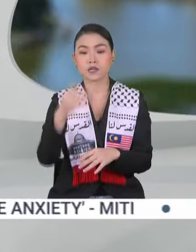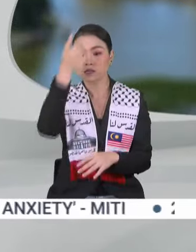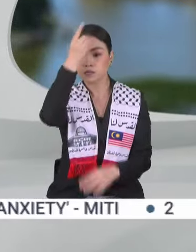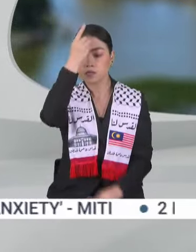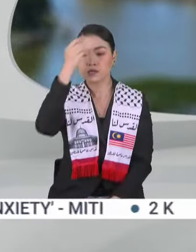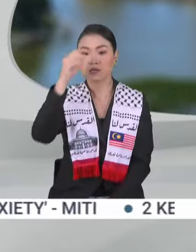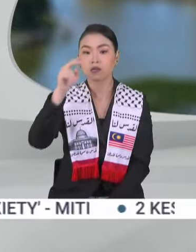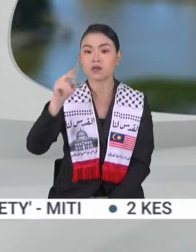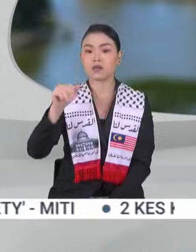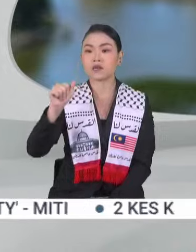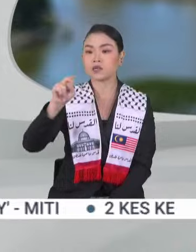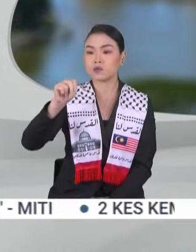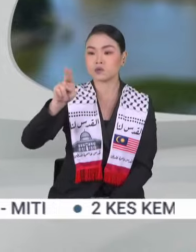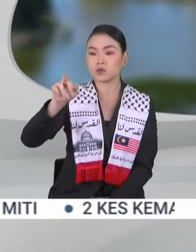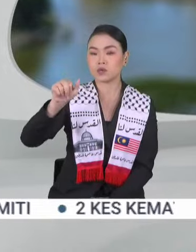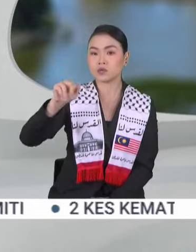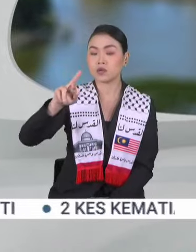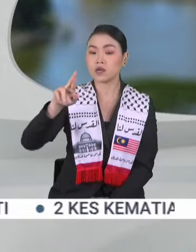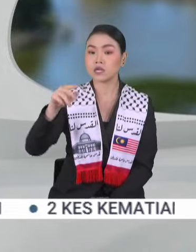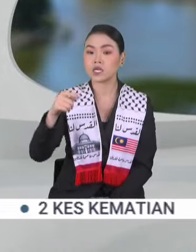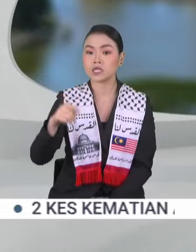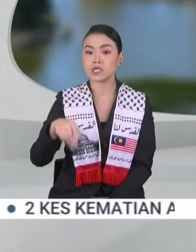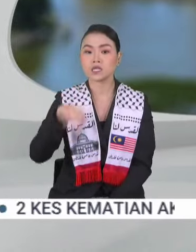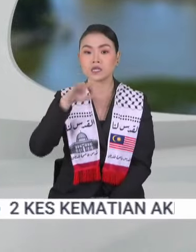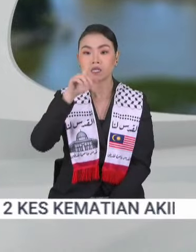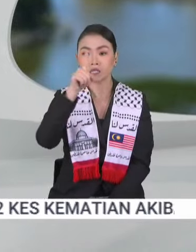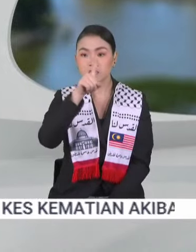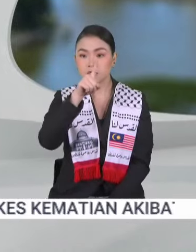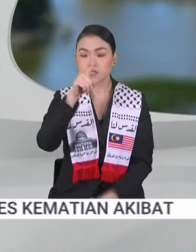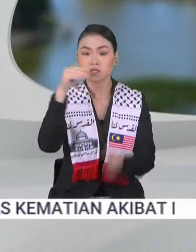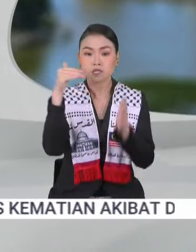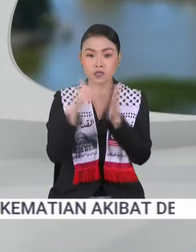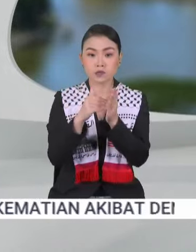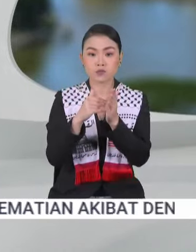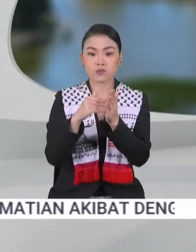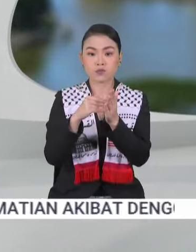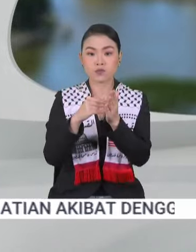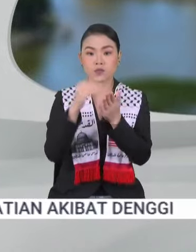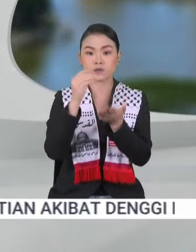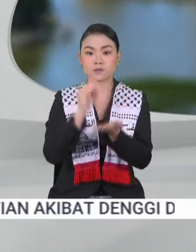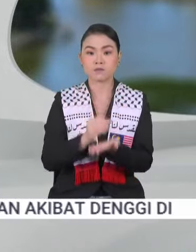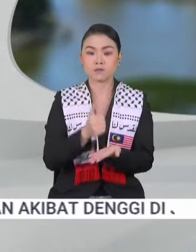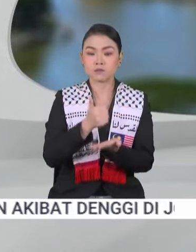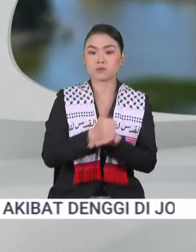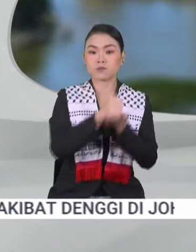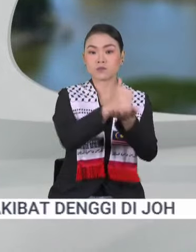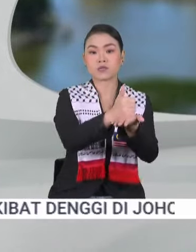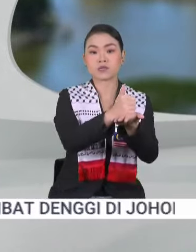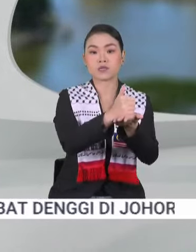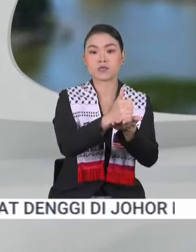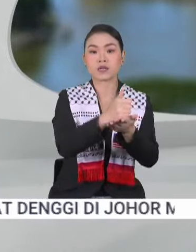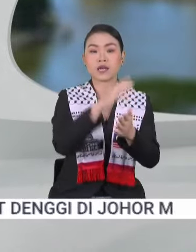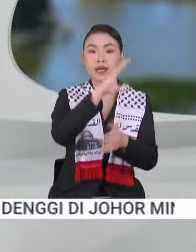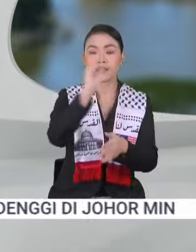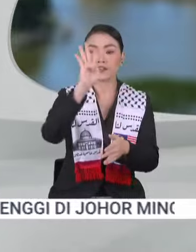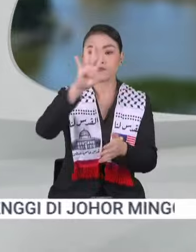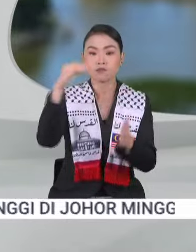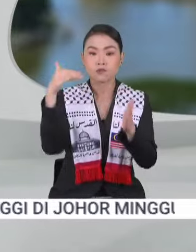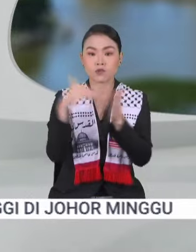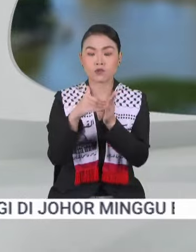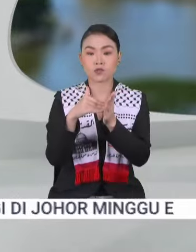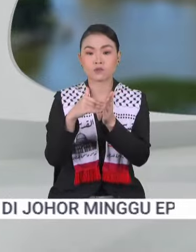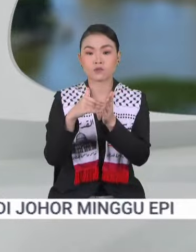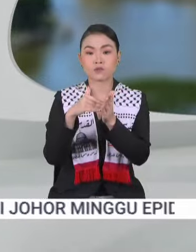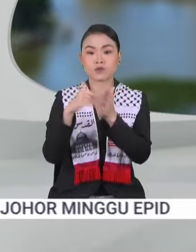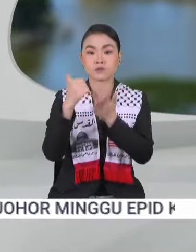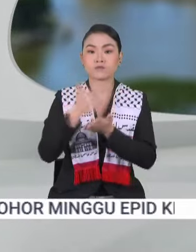Anwar Rapai rm1000 disumbangkan oleh lembaga amanah kebajikan Islam Sibu lakis manakala r000 lagi